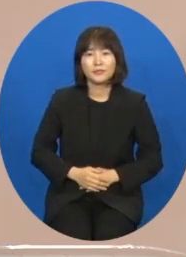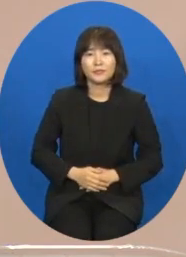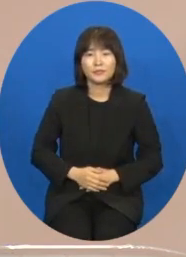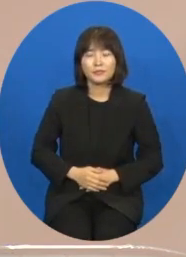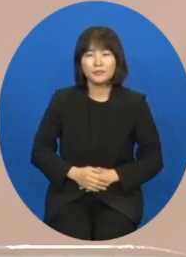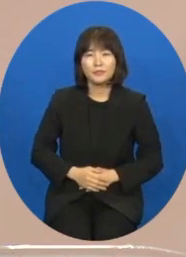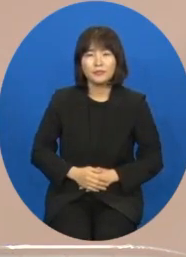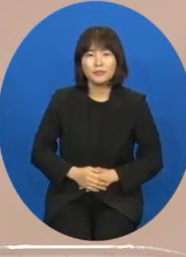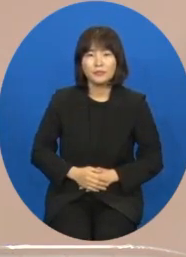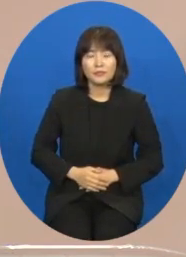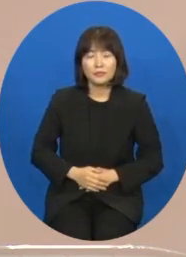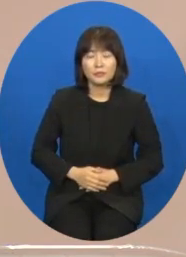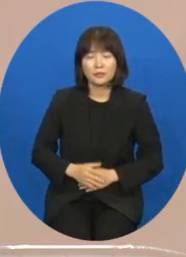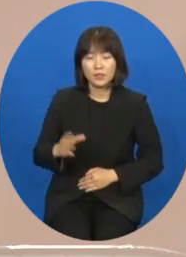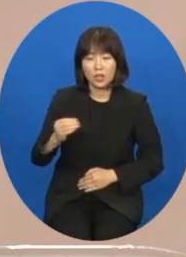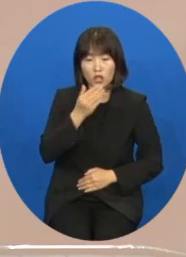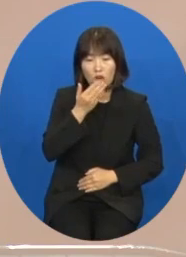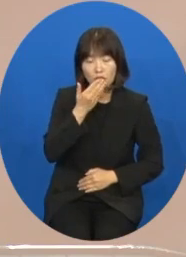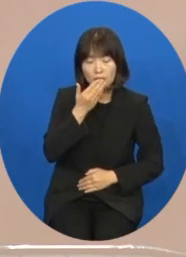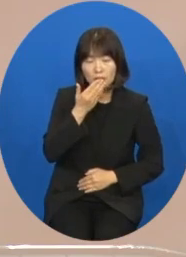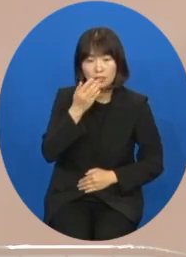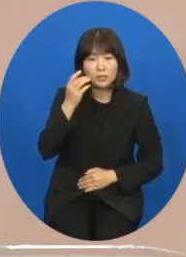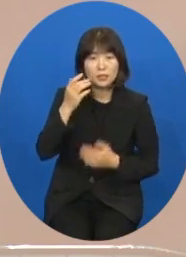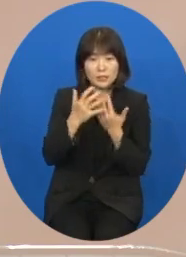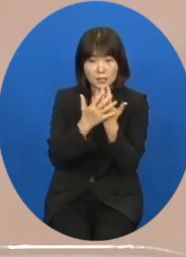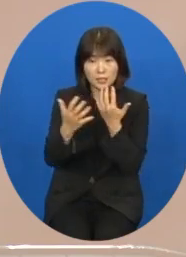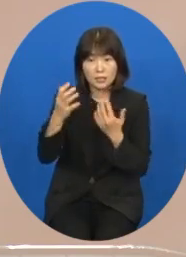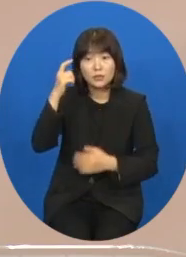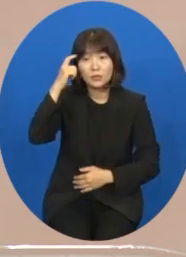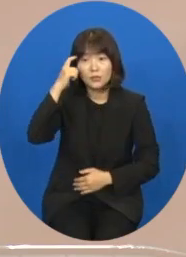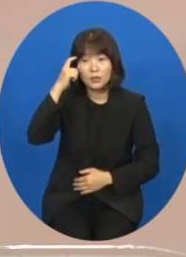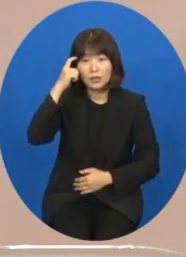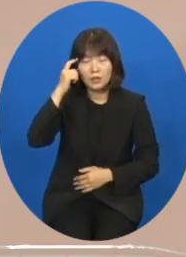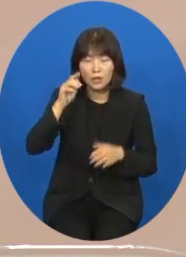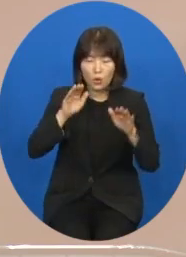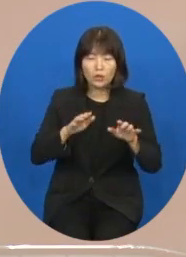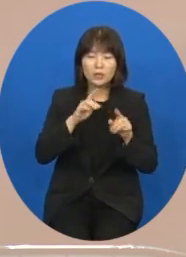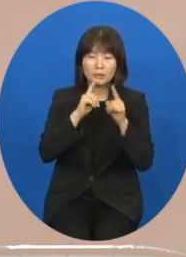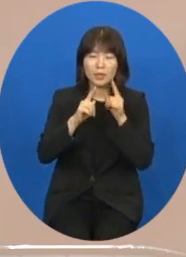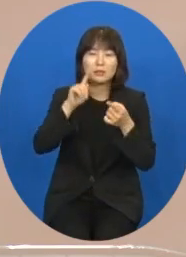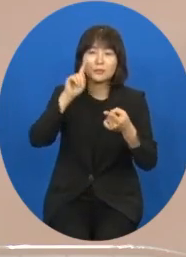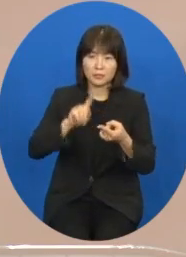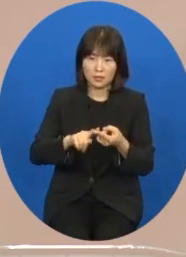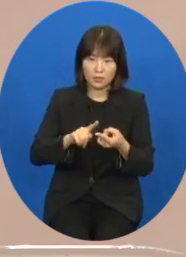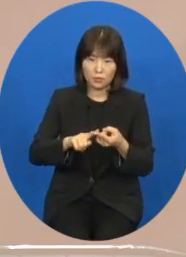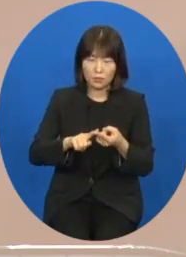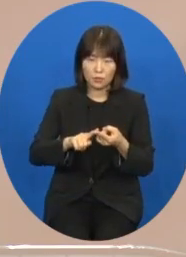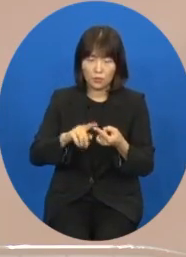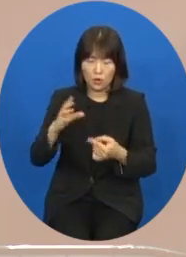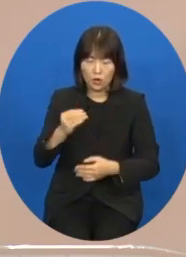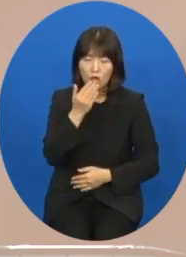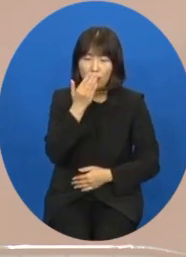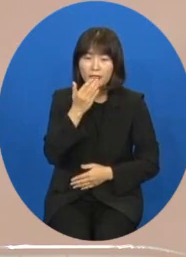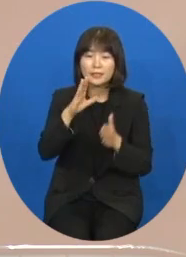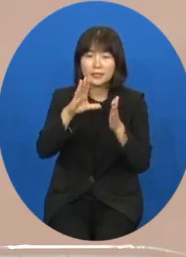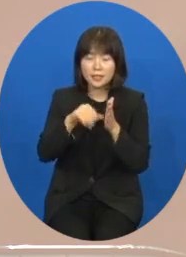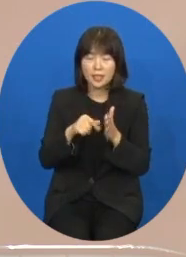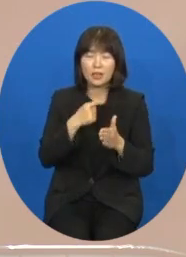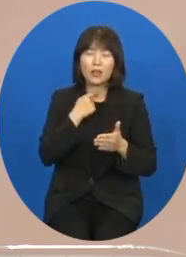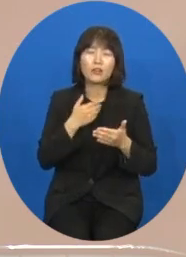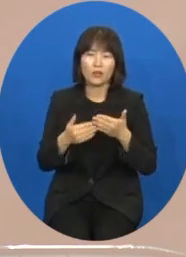왜 우리가 성찬식을 할까요? 오늘 말씀 그대로를 사실 성찬식 때 경험하는